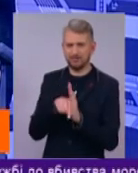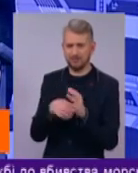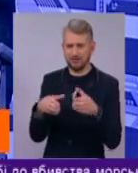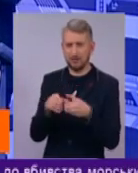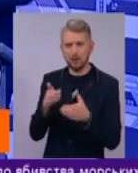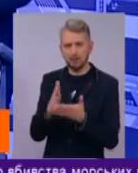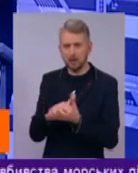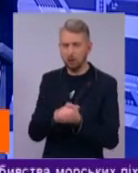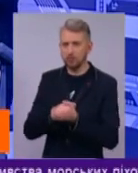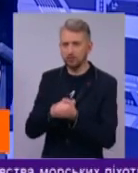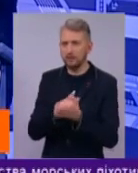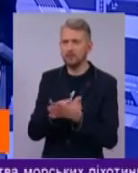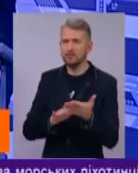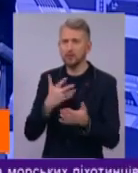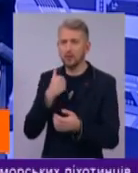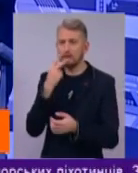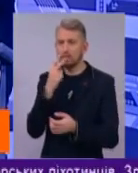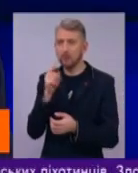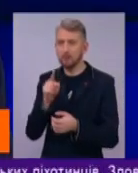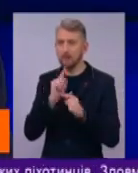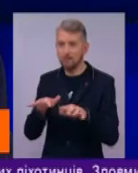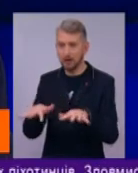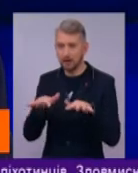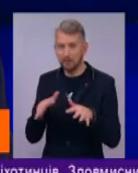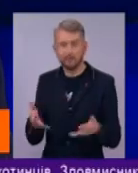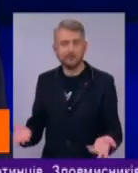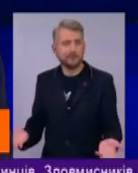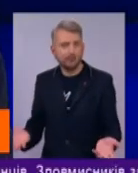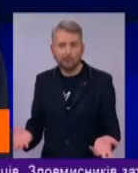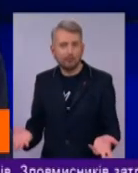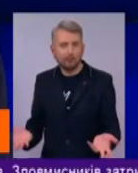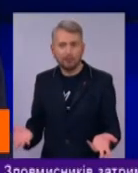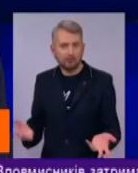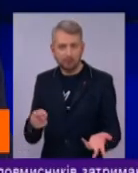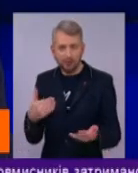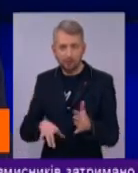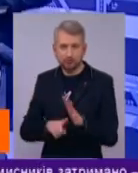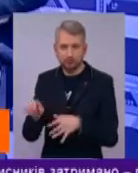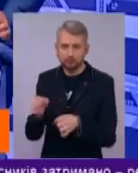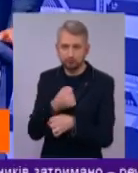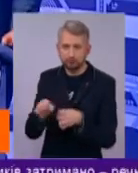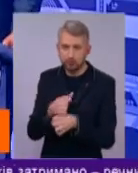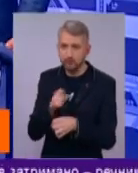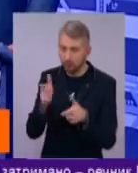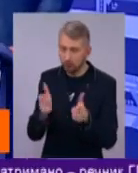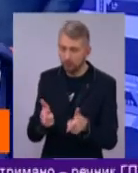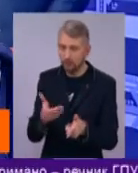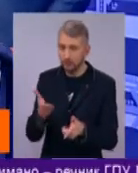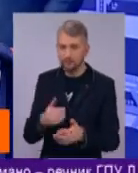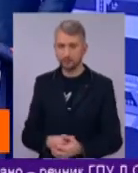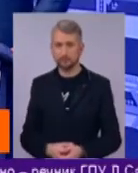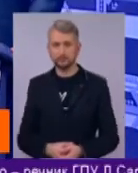є консолідація. Ну, вибачте, коли ми бачимо їх в парламенті, там вже йдуть бійки. Чи погоджуєтеся з цим, пане